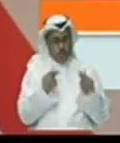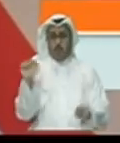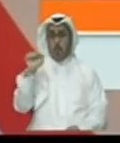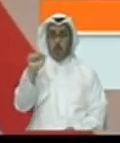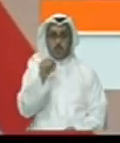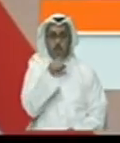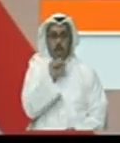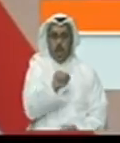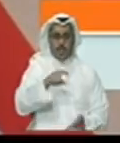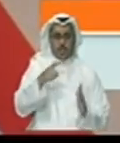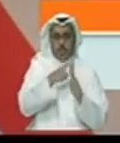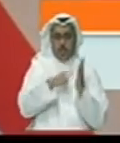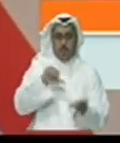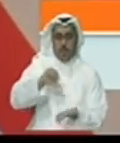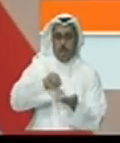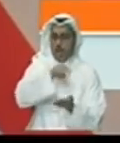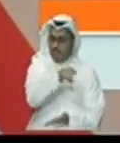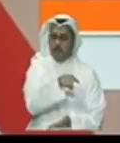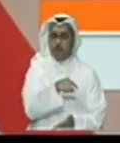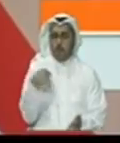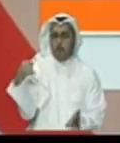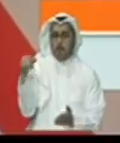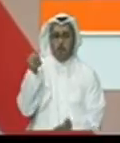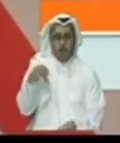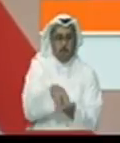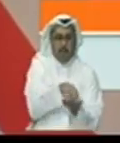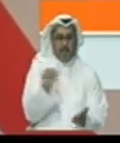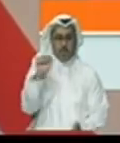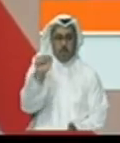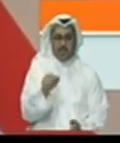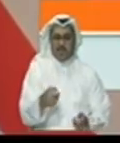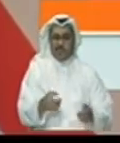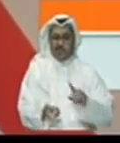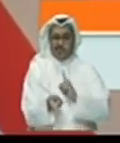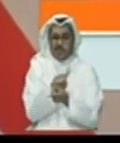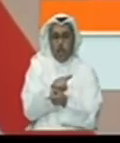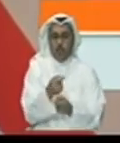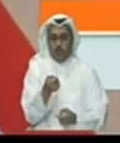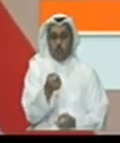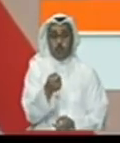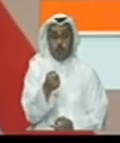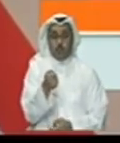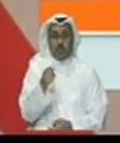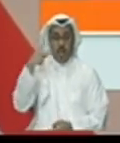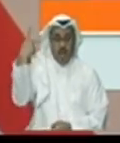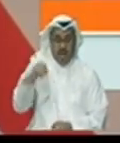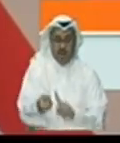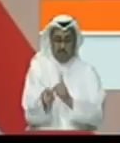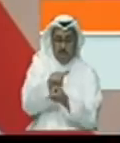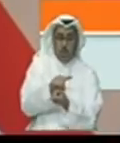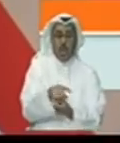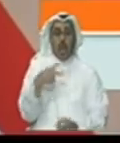المالية التي يوجد مقرها في إيران. وأضاف البيان أن سعي إيران الدائم إلى استخدام الخداع لتمويل أنشطتها غير